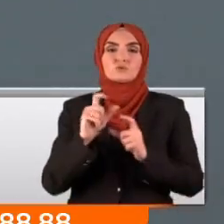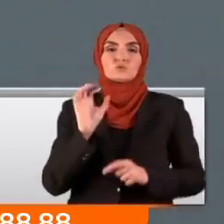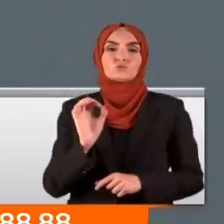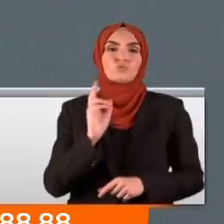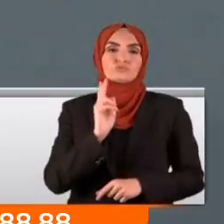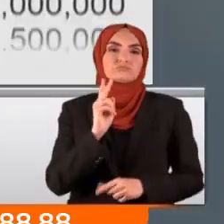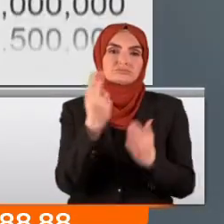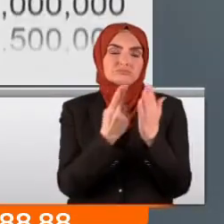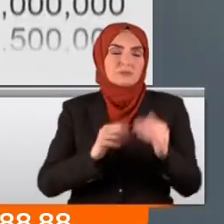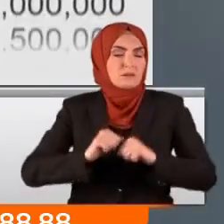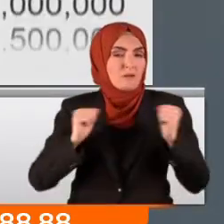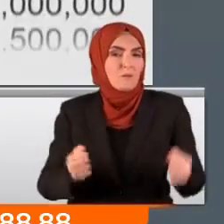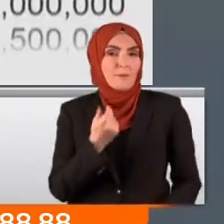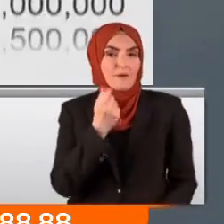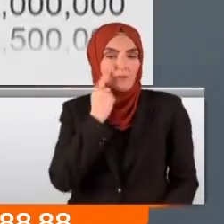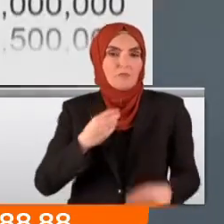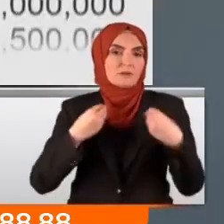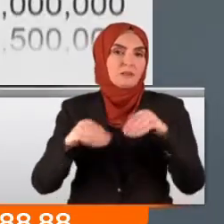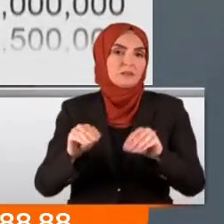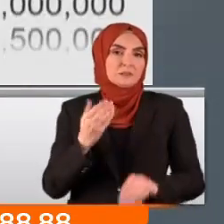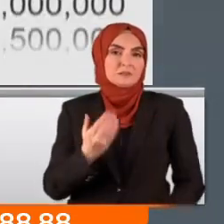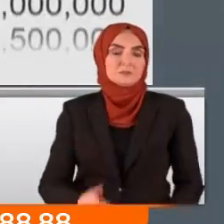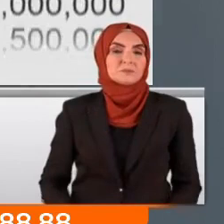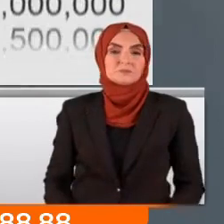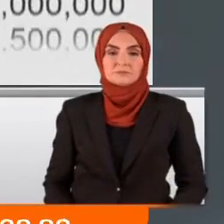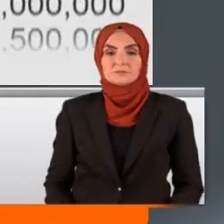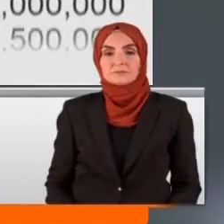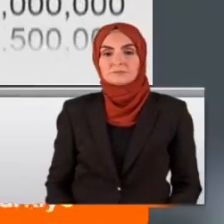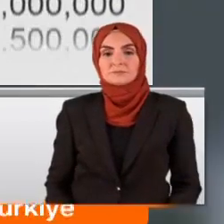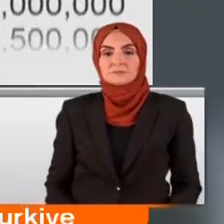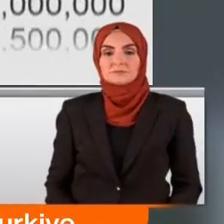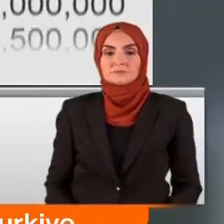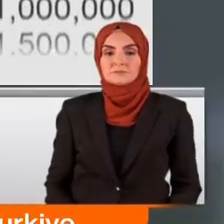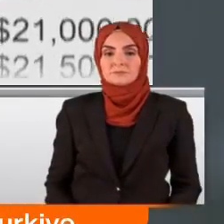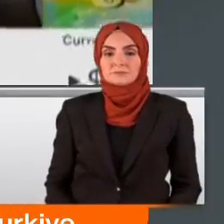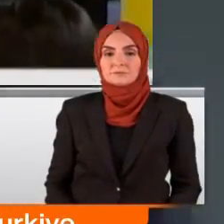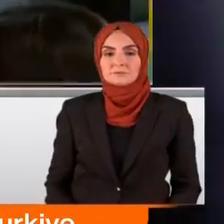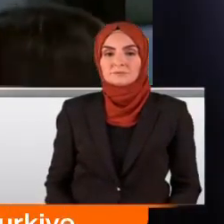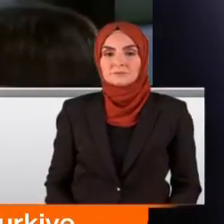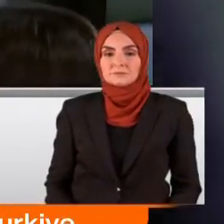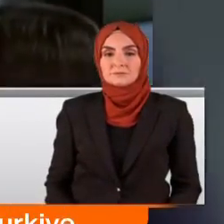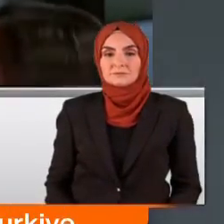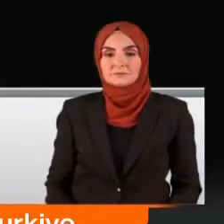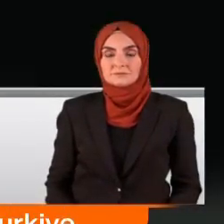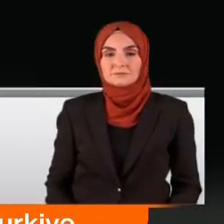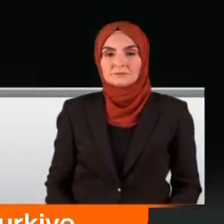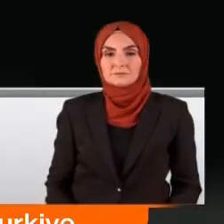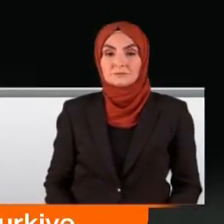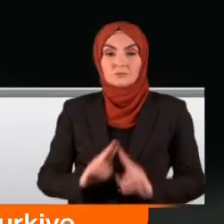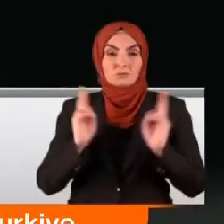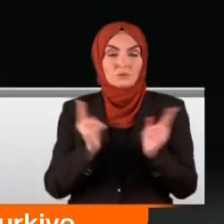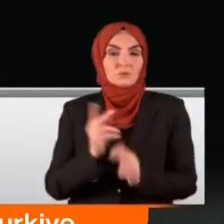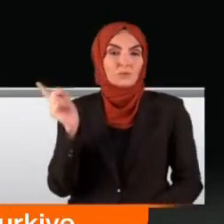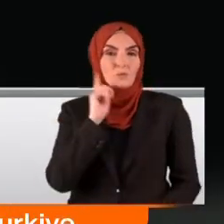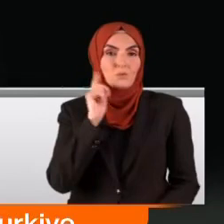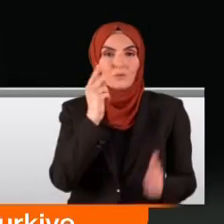satılan sanat eseri. Last chance for 21 million. Thank you very much indeed, Pablo 127. Thank you very much, sir. Dünyaca ünlü